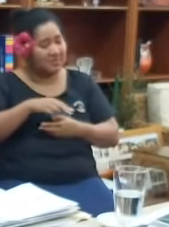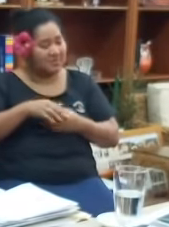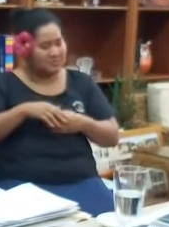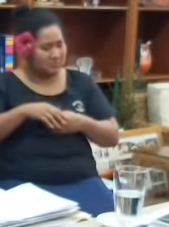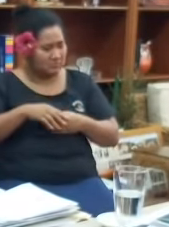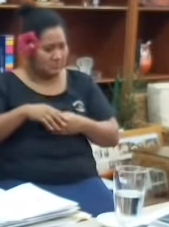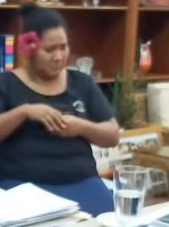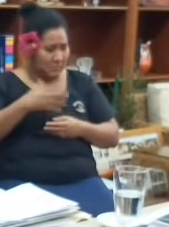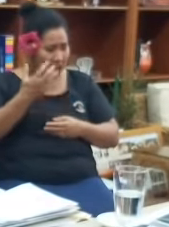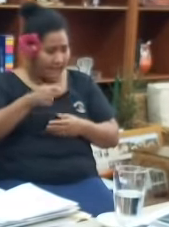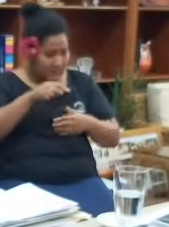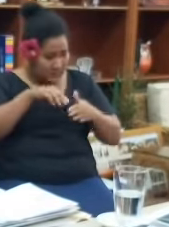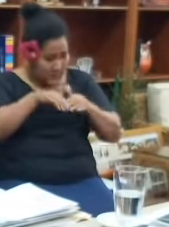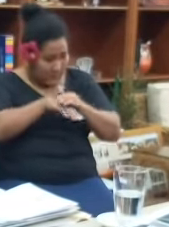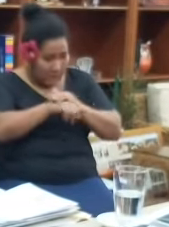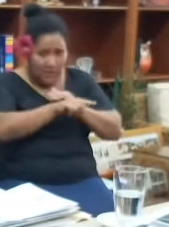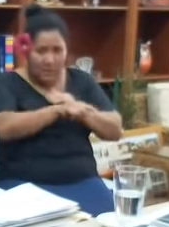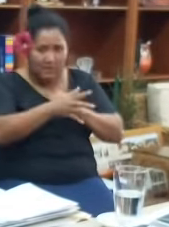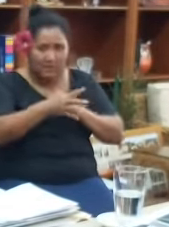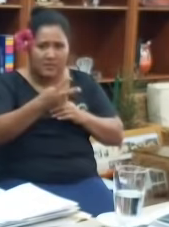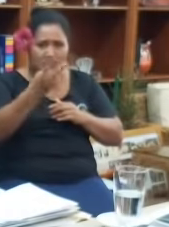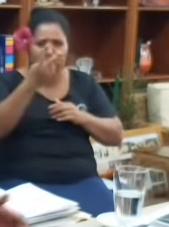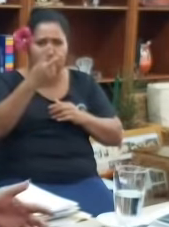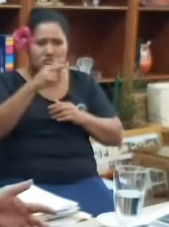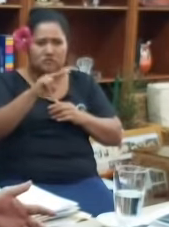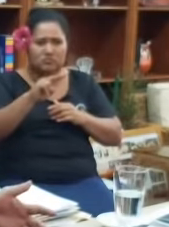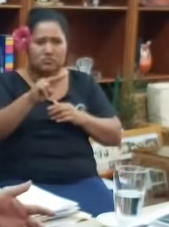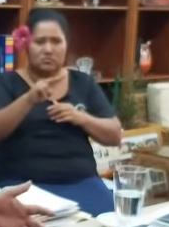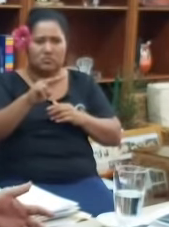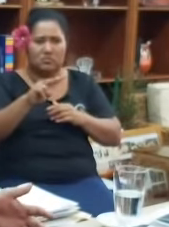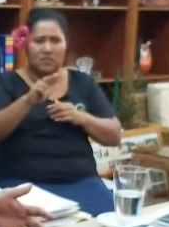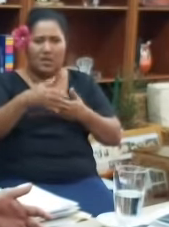Ala ye ko kongu pe lua sifuru pe pe le se